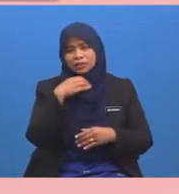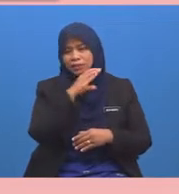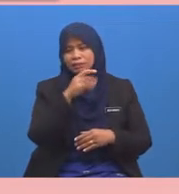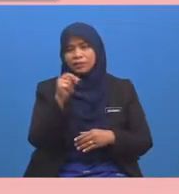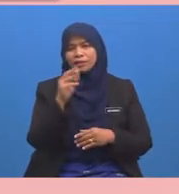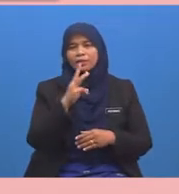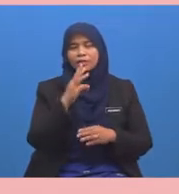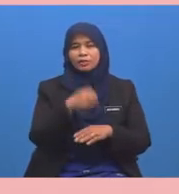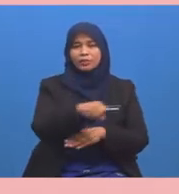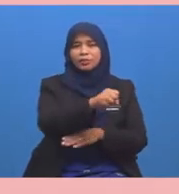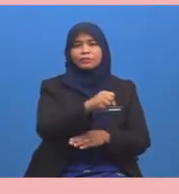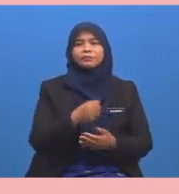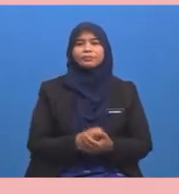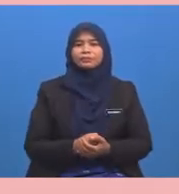sungai.